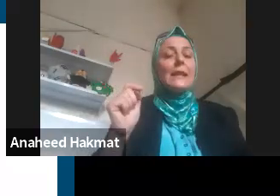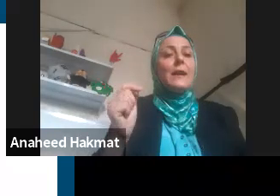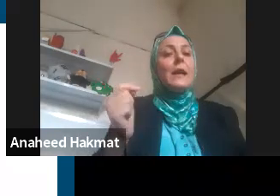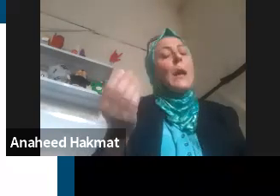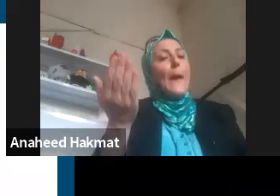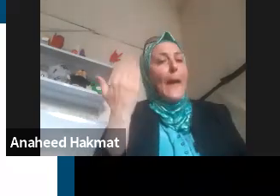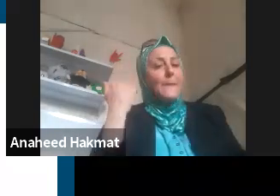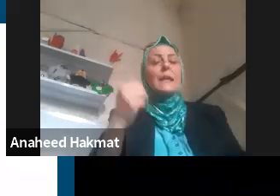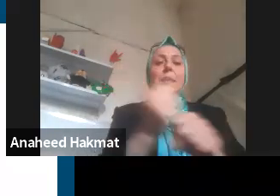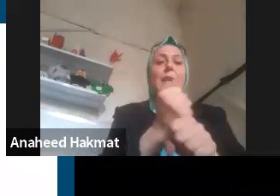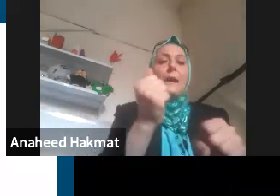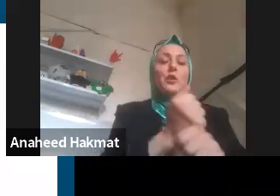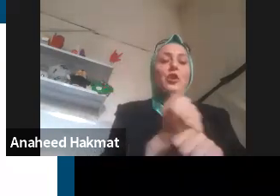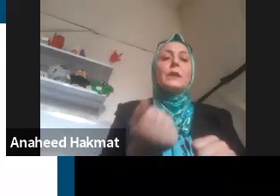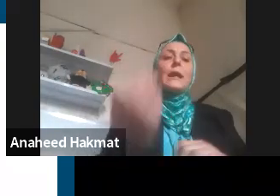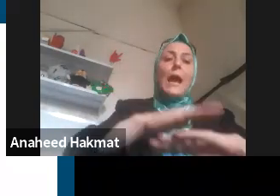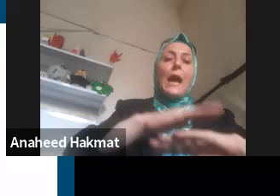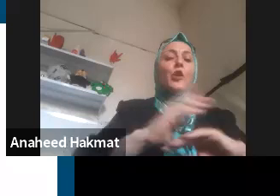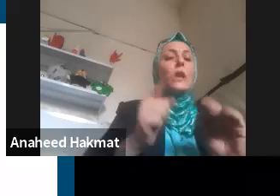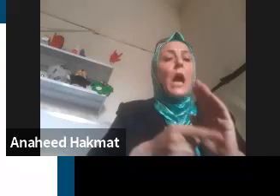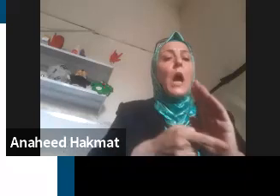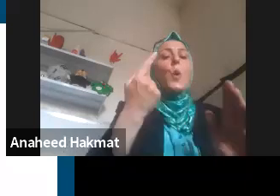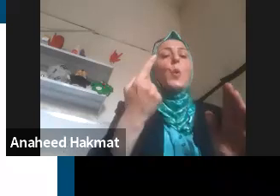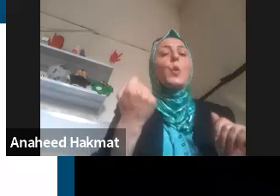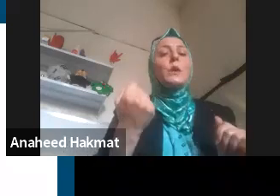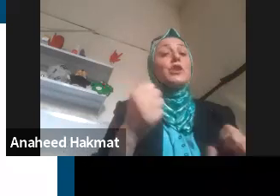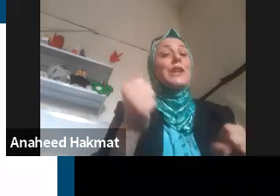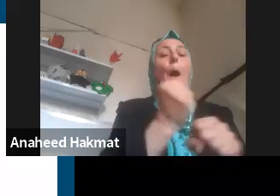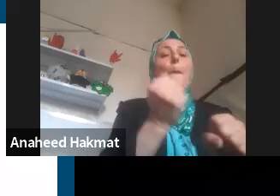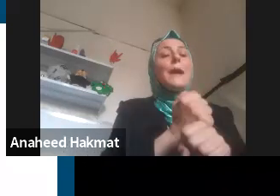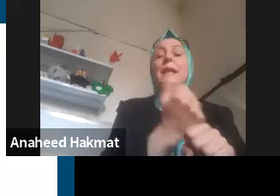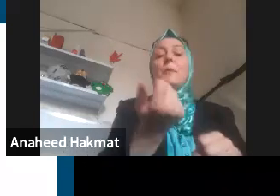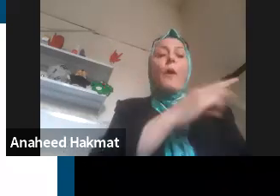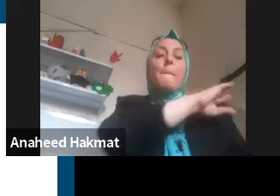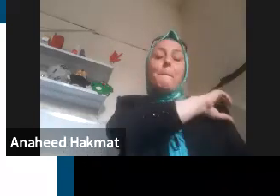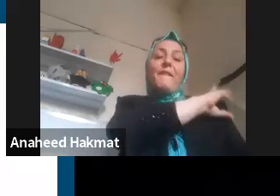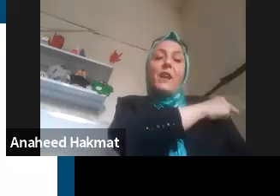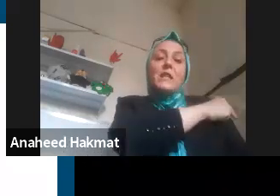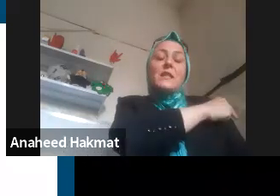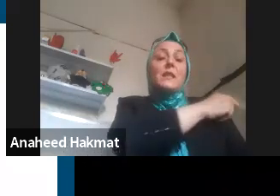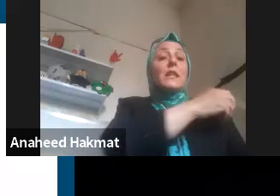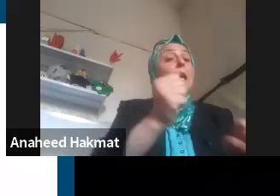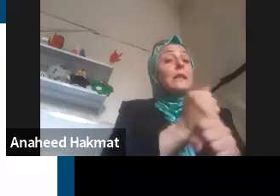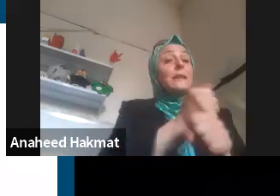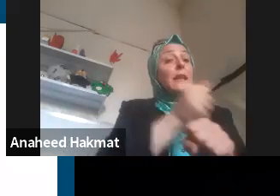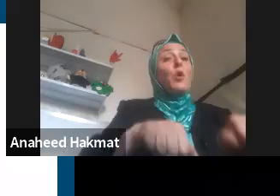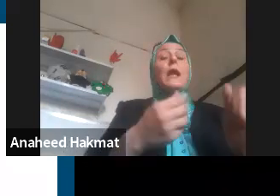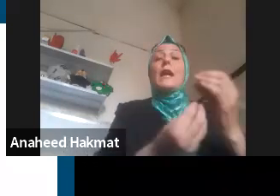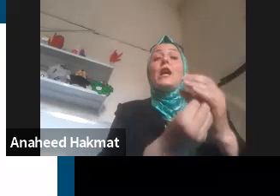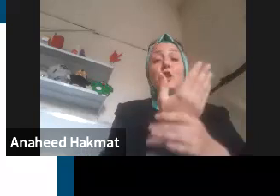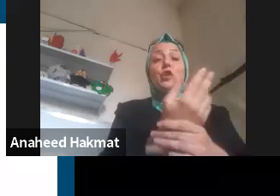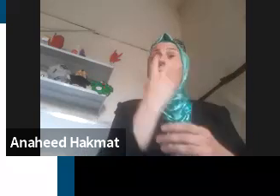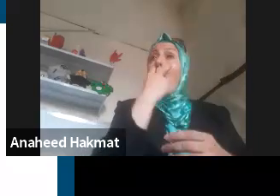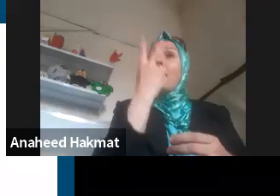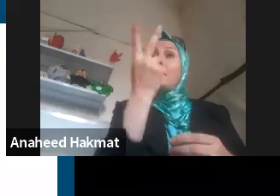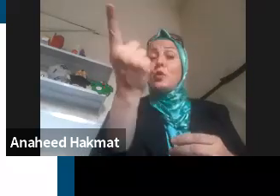عليهم. أول مثل عنا إيه من غزة من فلسطين، استخدموا التكنولوجيا المتاحة، وهون مثل ما بتشوفوا على